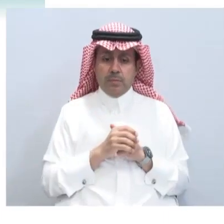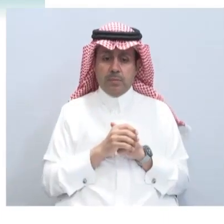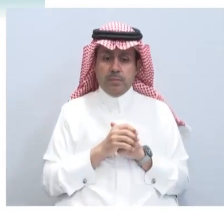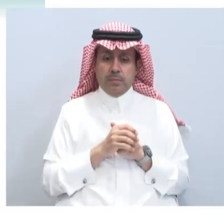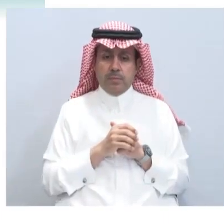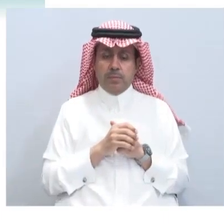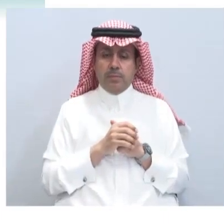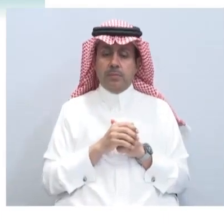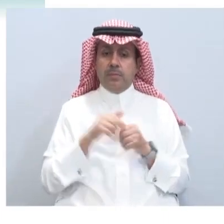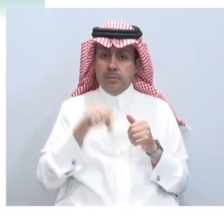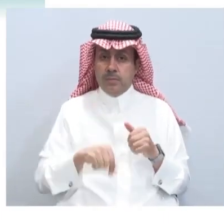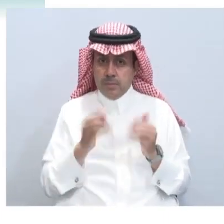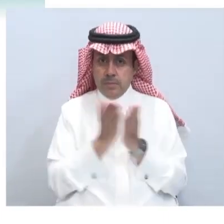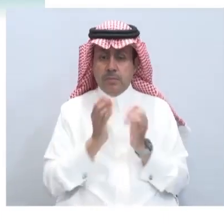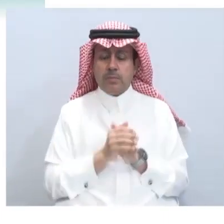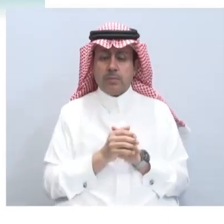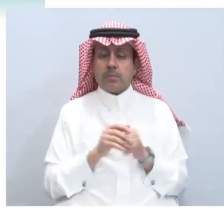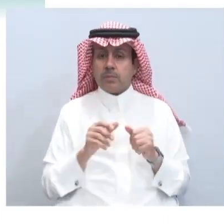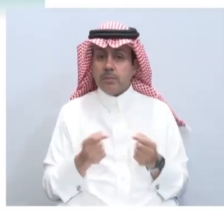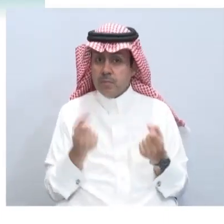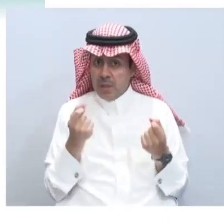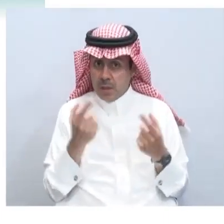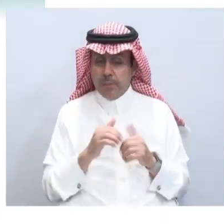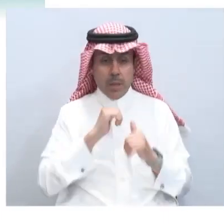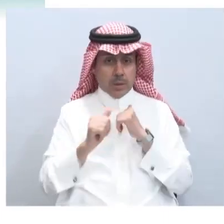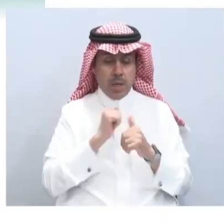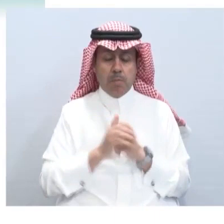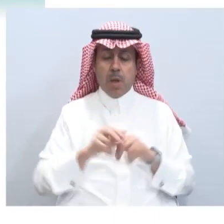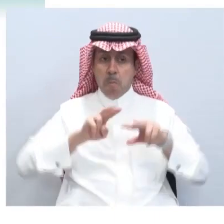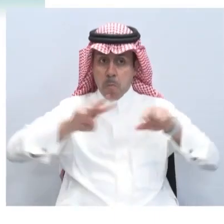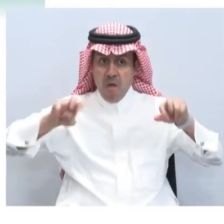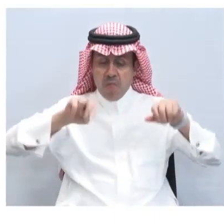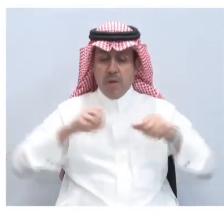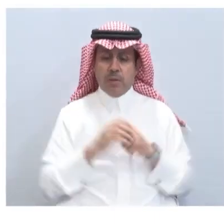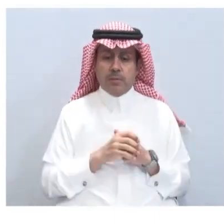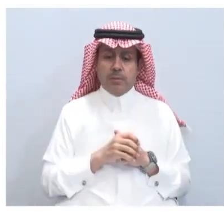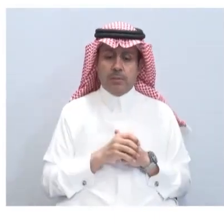ودرسنا اليوم باذن الله سوف يكون عن الانترنت واساليب البحث